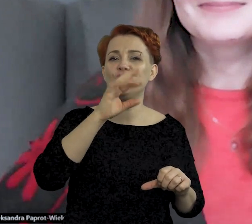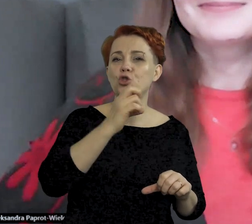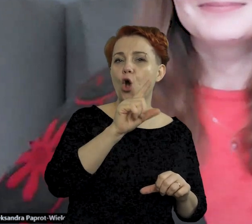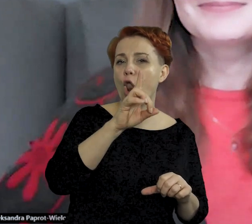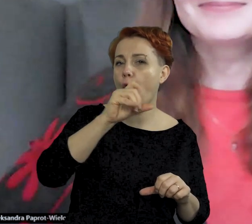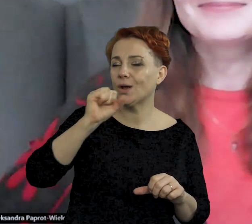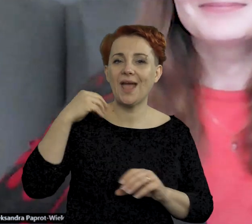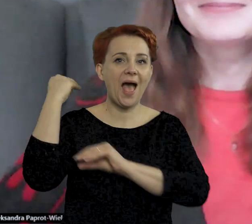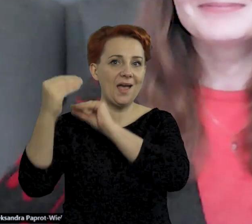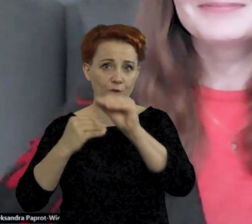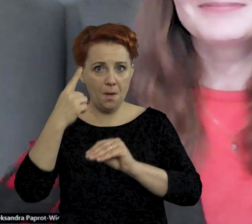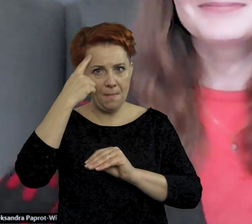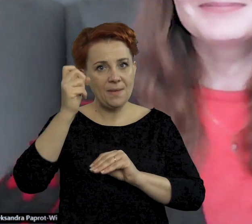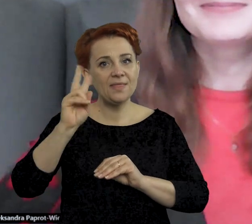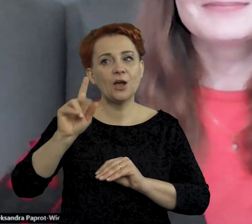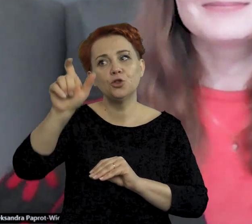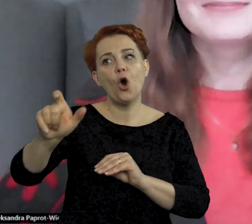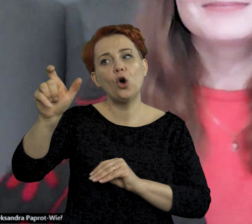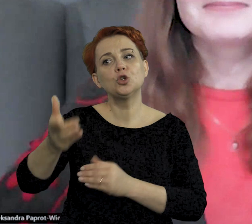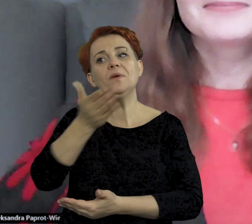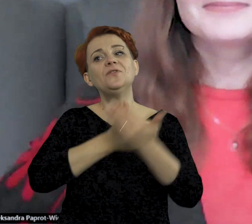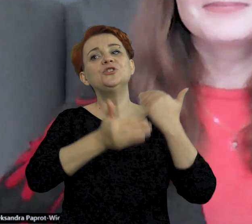swoich poprzedniczkach i swoich poprzednikach?